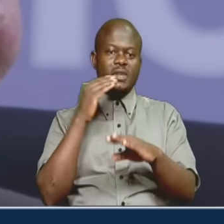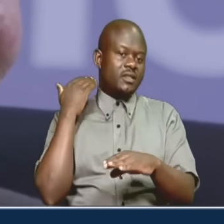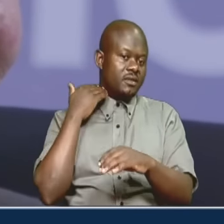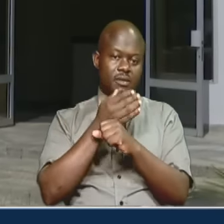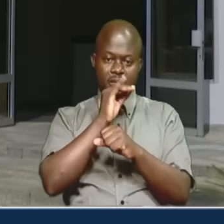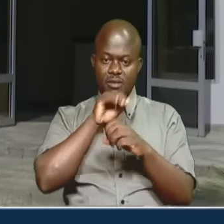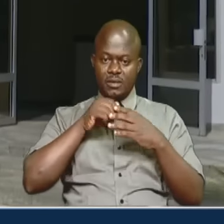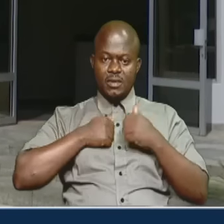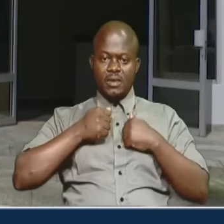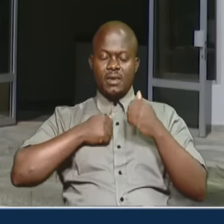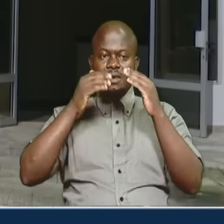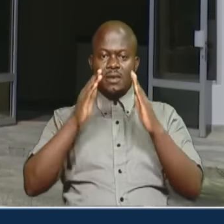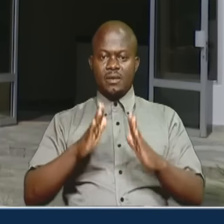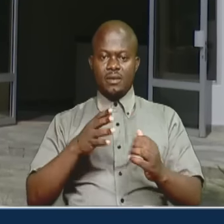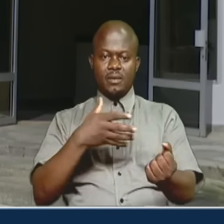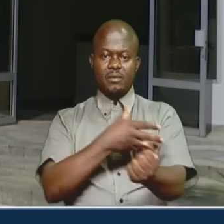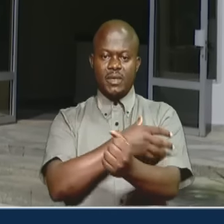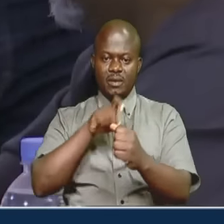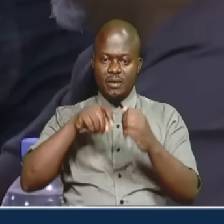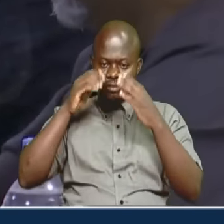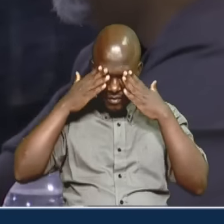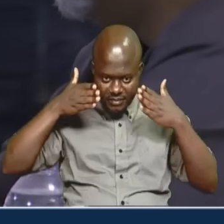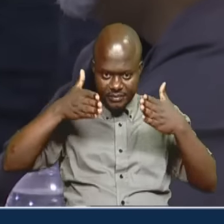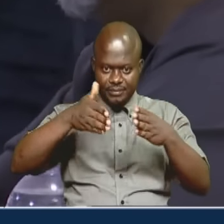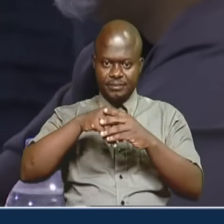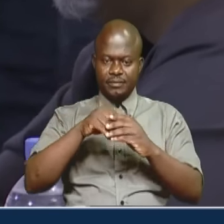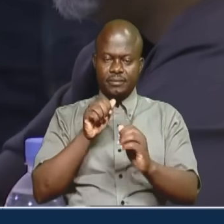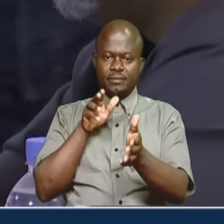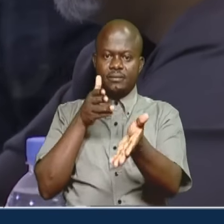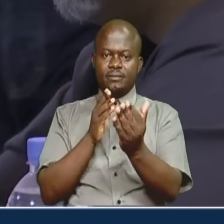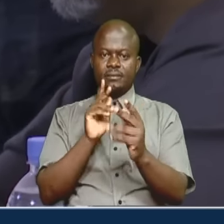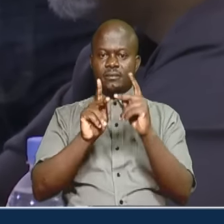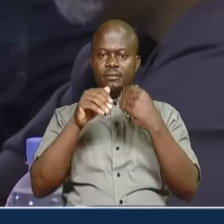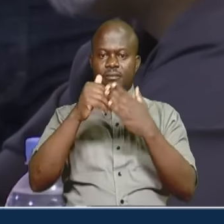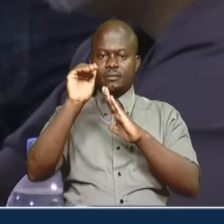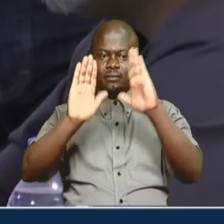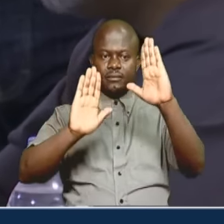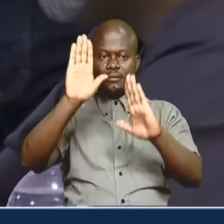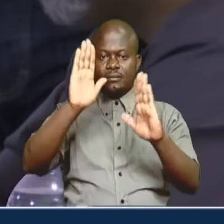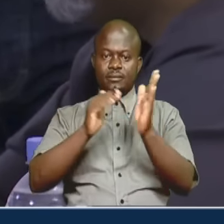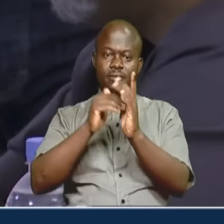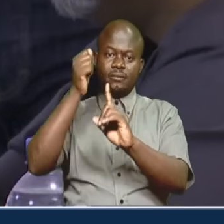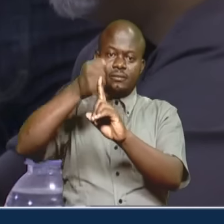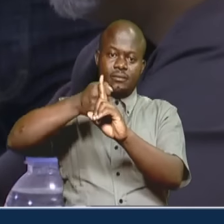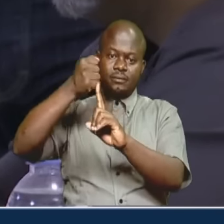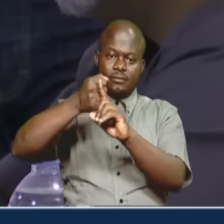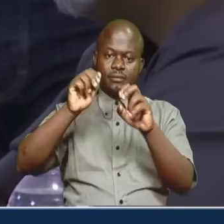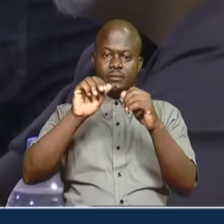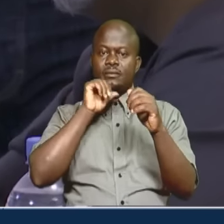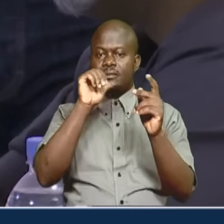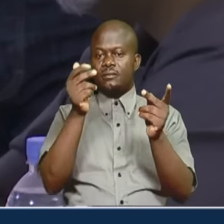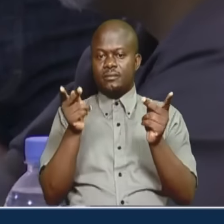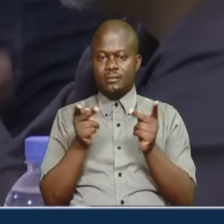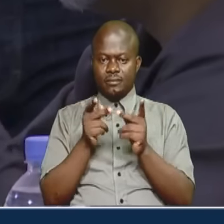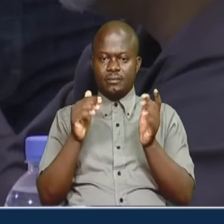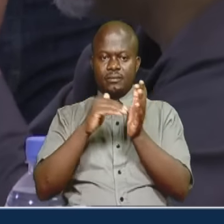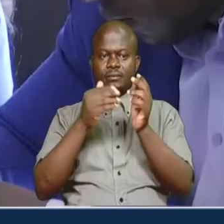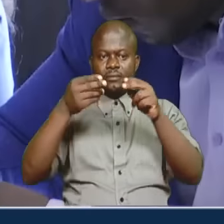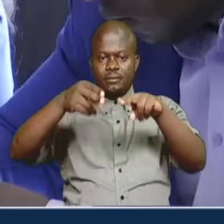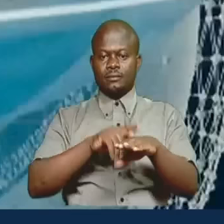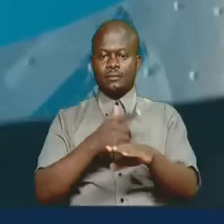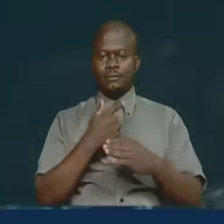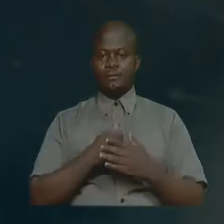Abatutsi mu Rwanda, imbaraga ngo zigomba gushyirwa mu gukurikirana abayigizemo uruhare no guharanira ko nta handi izongera kubaho